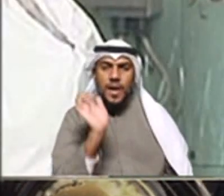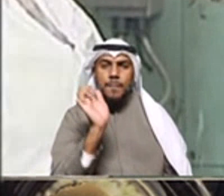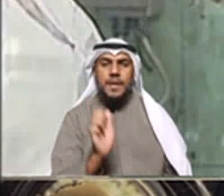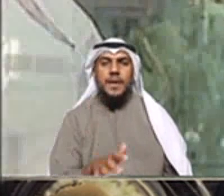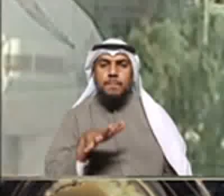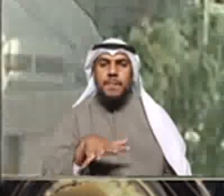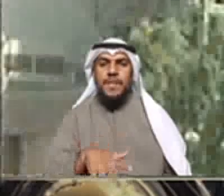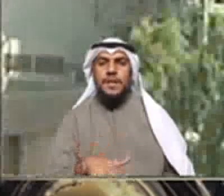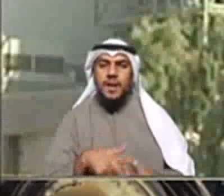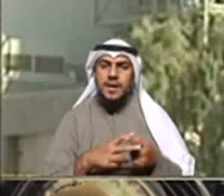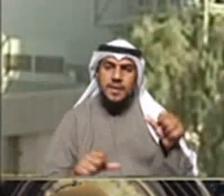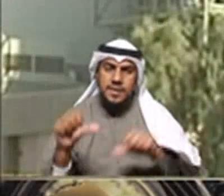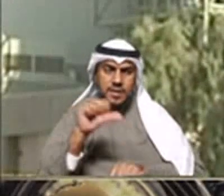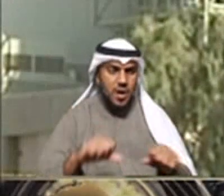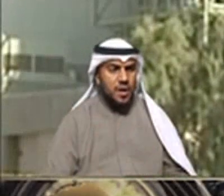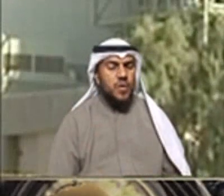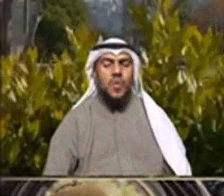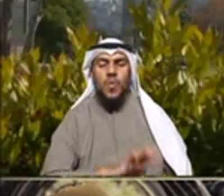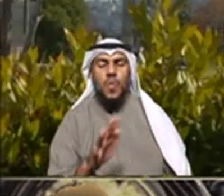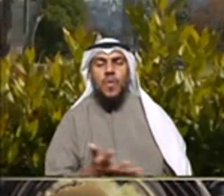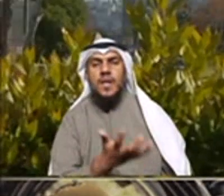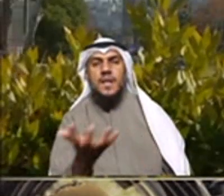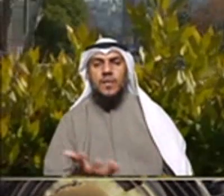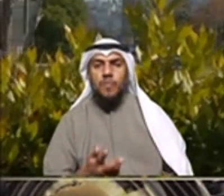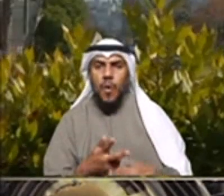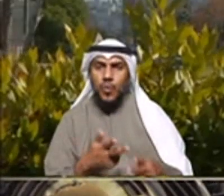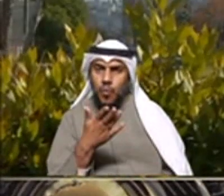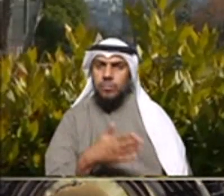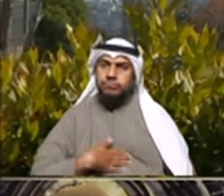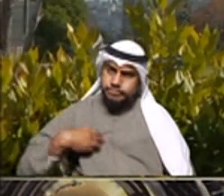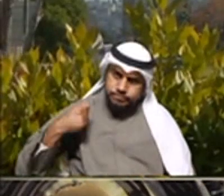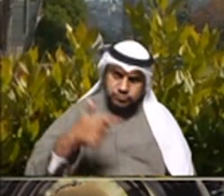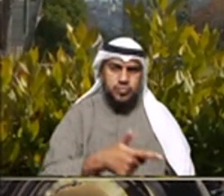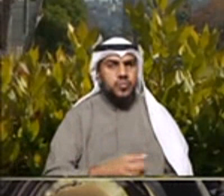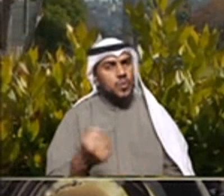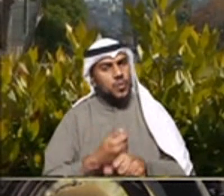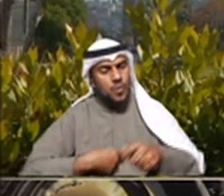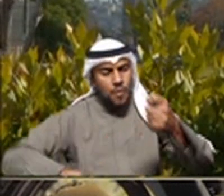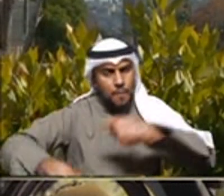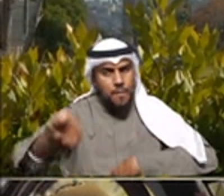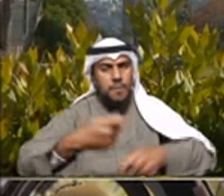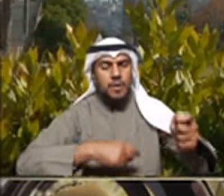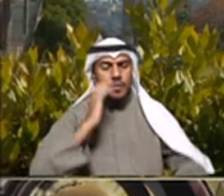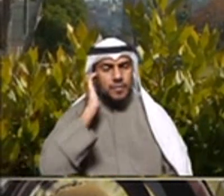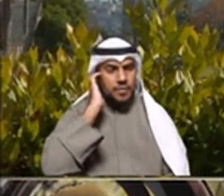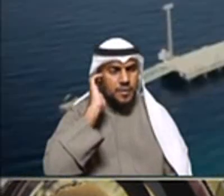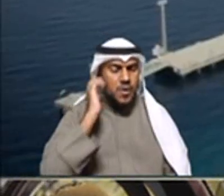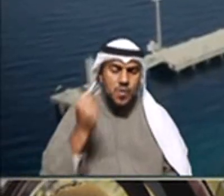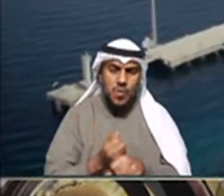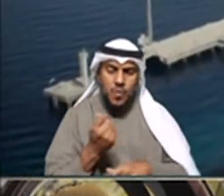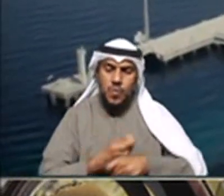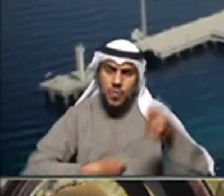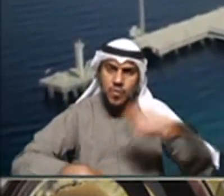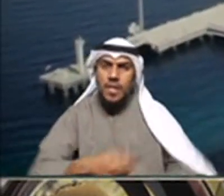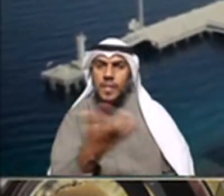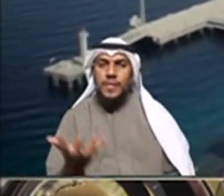الصناعية، حيث توجت هذه القطاعات باستثمارات كويتية ضخمة شكلت عصبا رئيسا للاقتصاد الأردني. إضافة